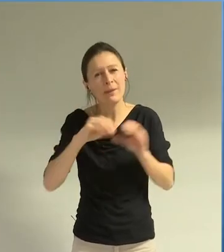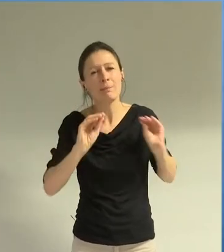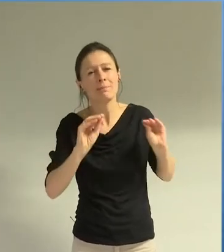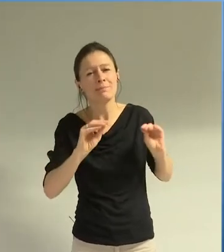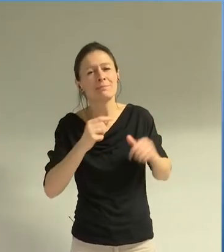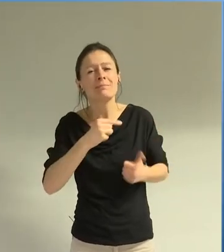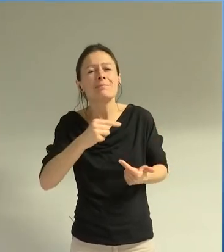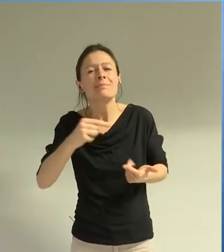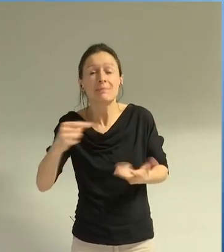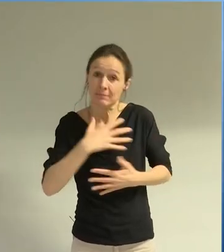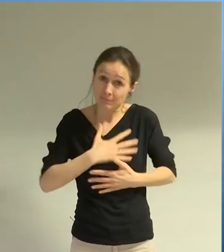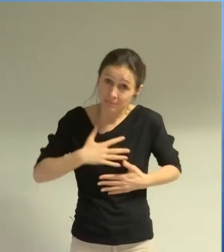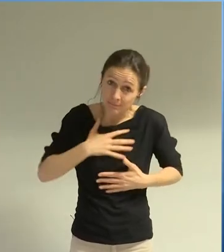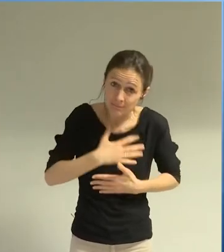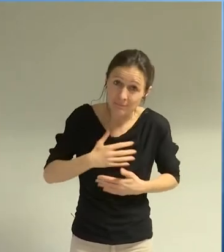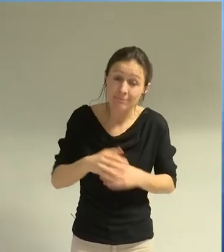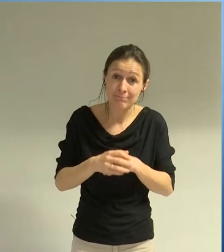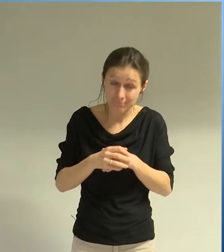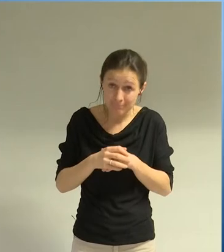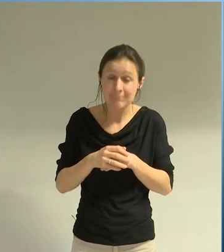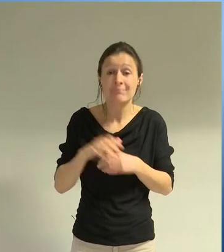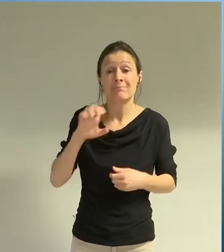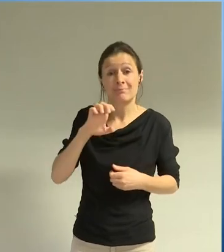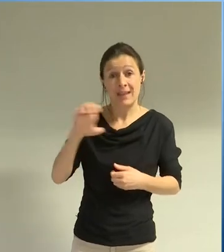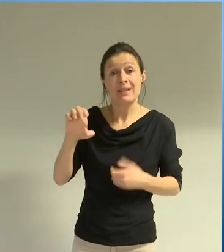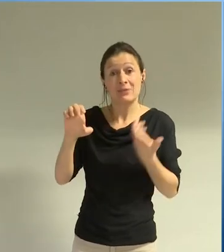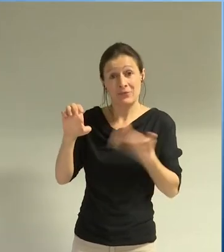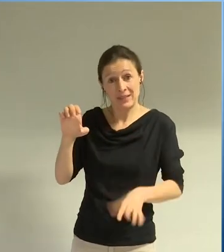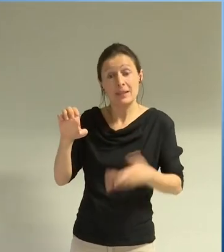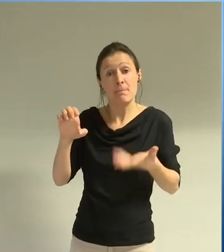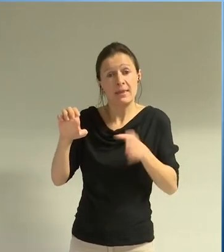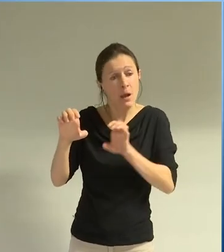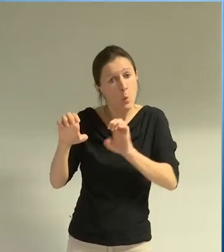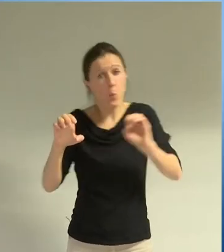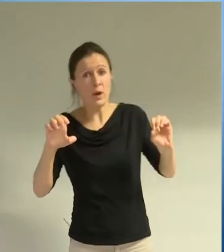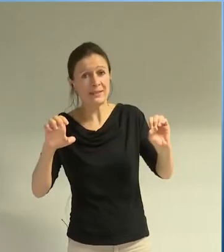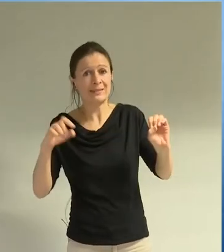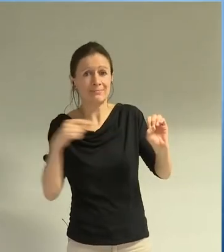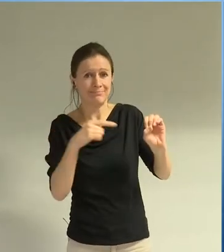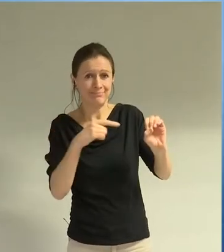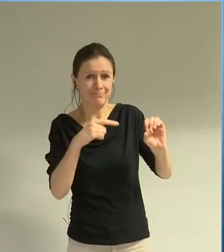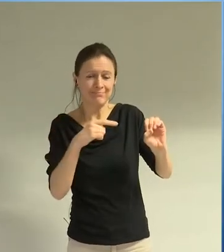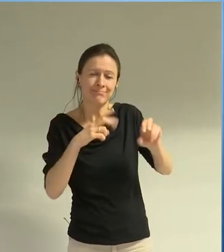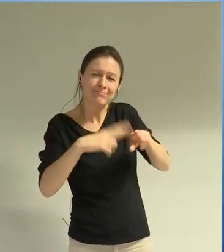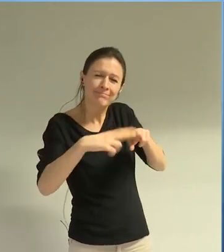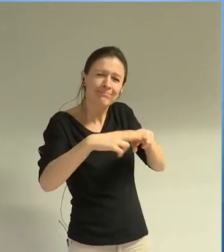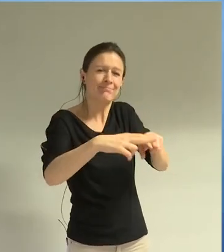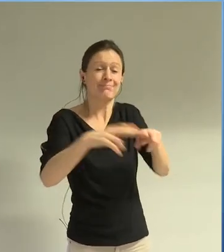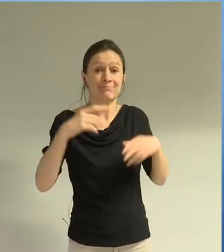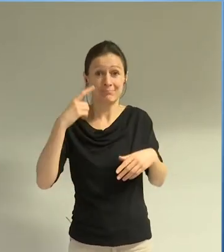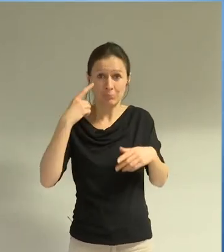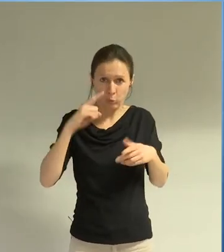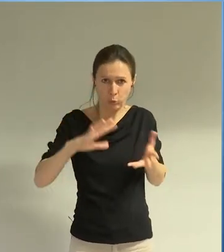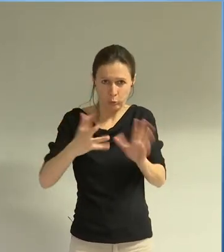cette dynamique va se prolonger progressivement sur la partie ouest du cours pour rénover tout cet axe si important pour la vitalité et la